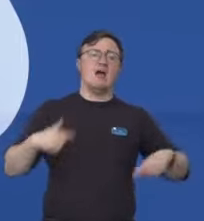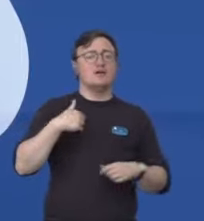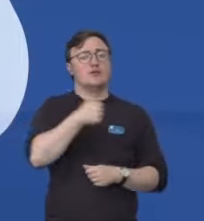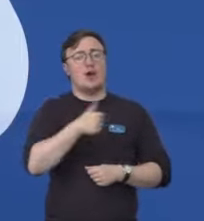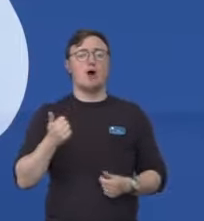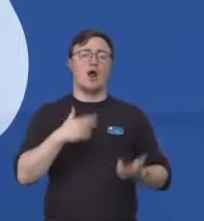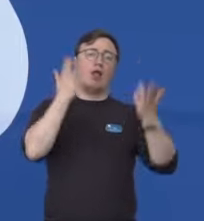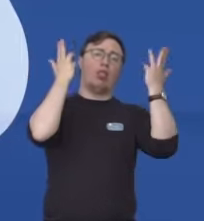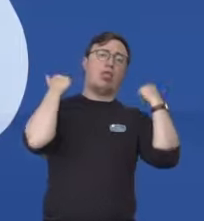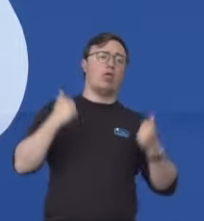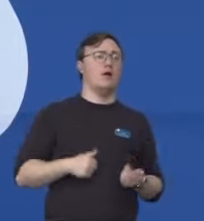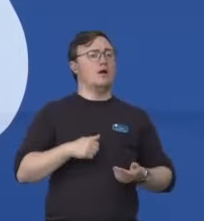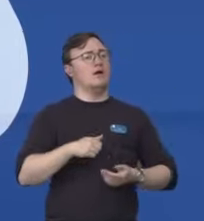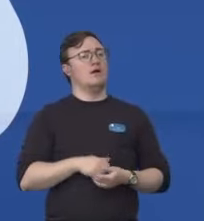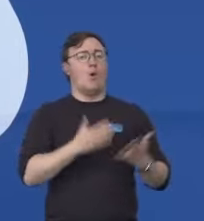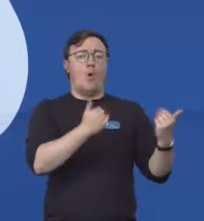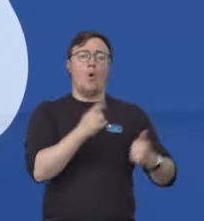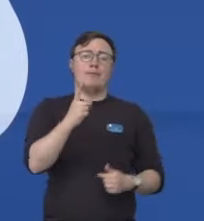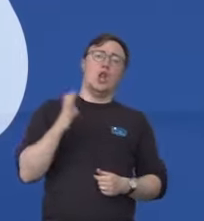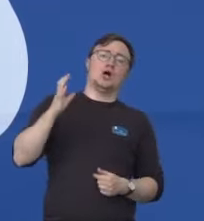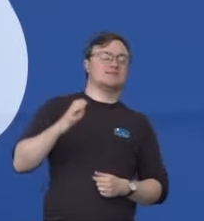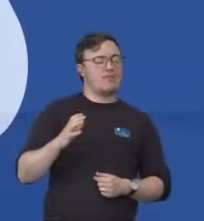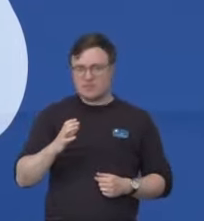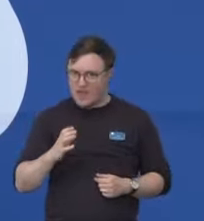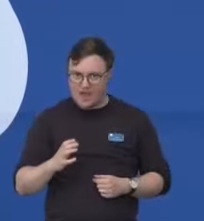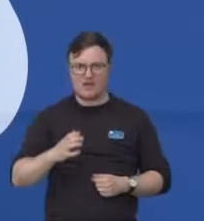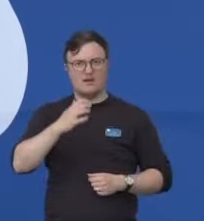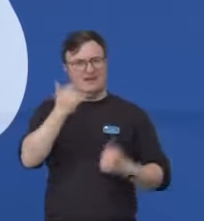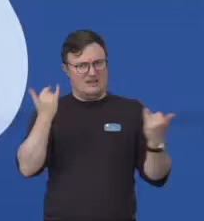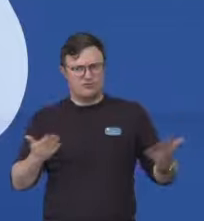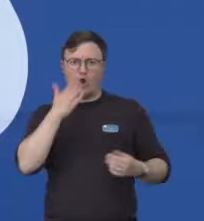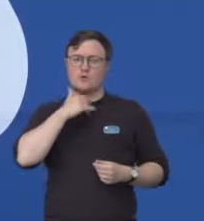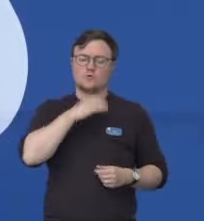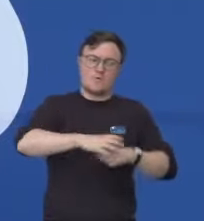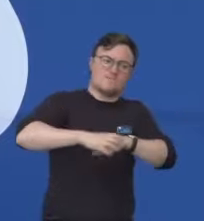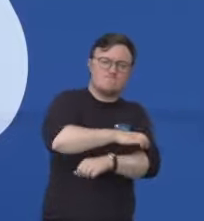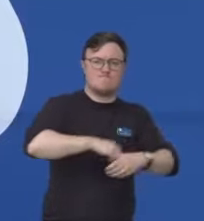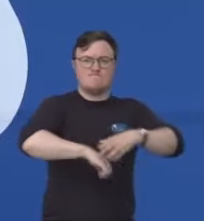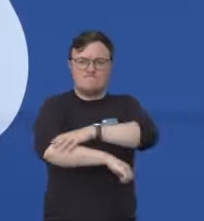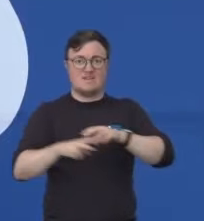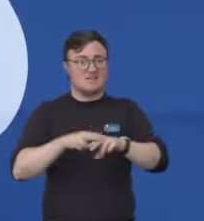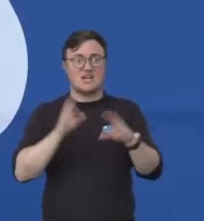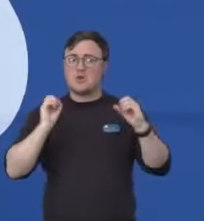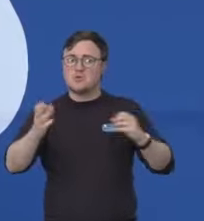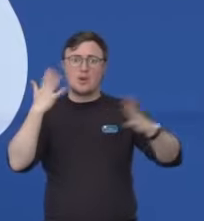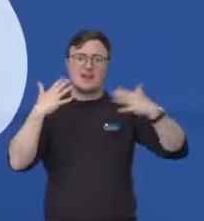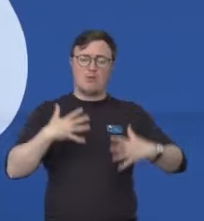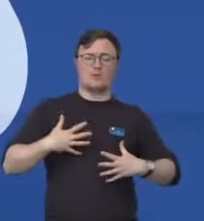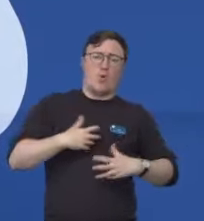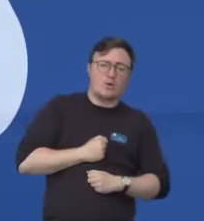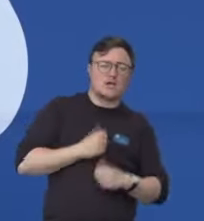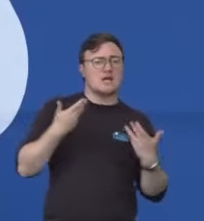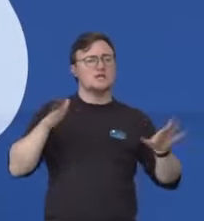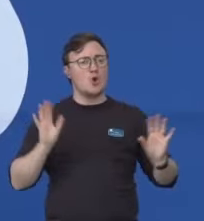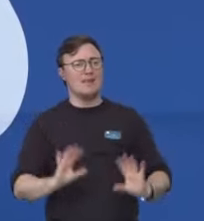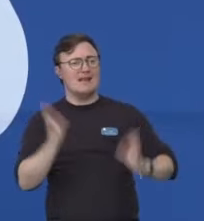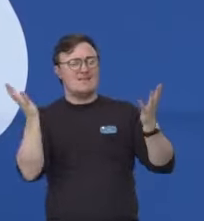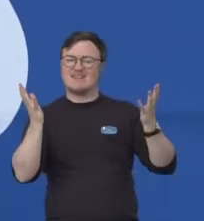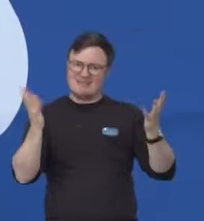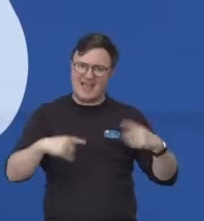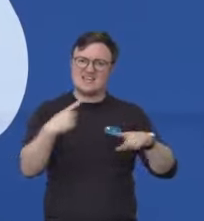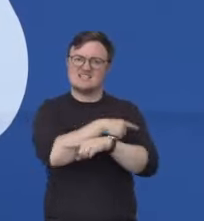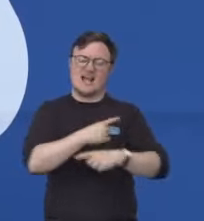ner i hopplöshet härvid, utan det är några som kavlar upp. De blir inte klimatångestfyllda och bara ger upp på livet, utan de kavlar upp, ser till att gå ut och